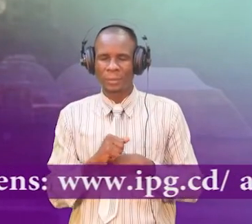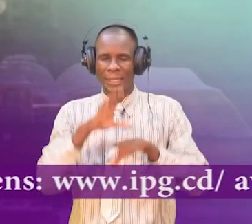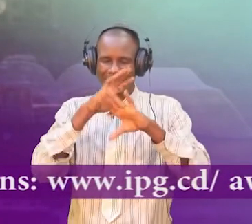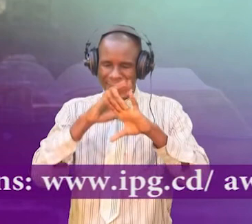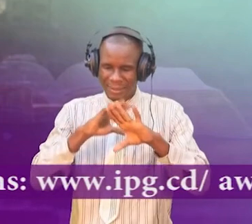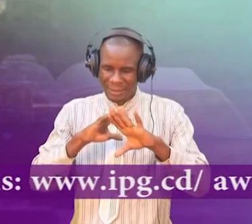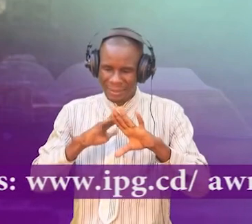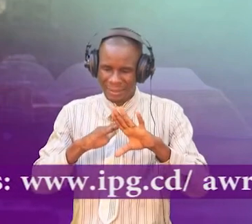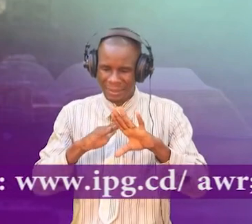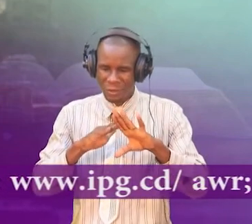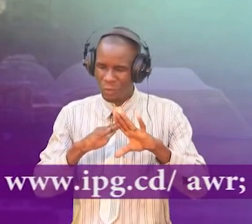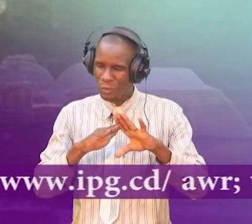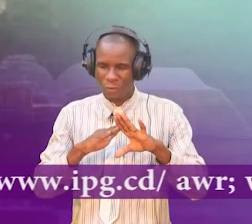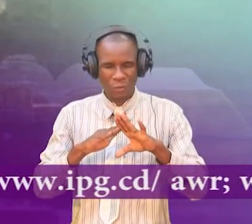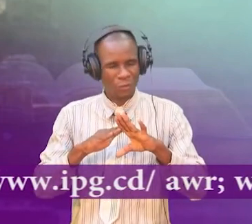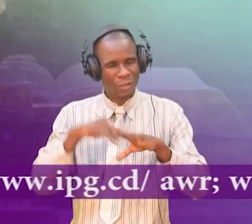Yawe nzambe,